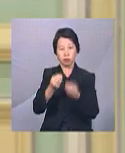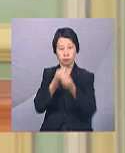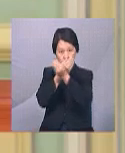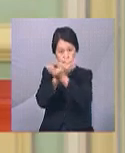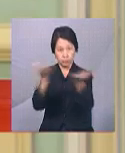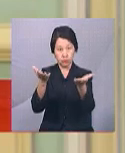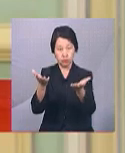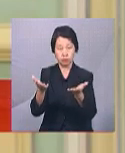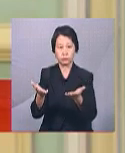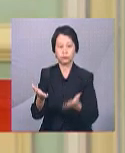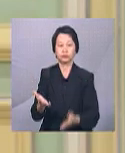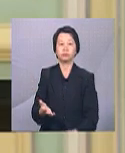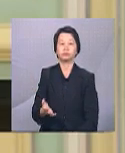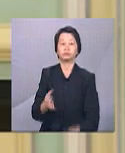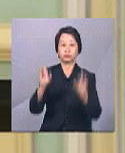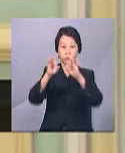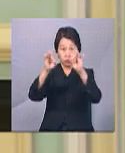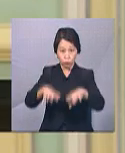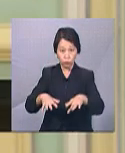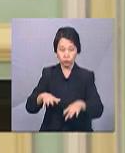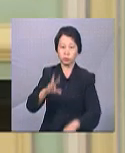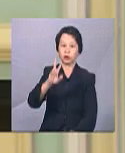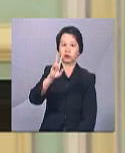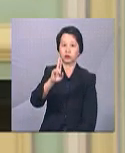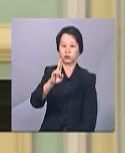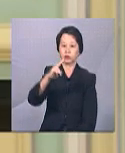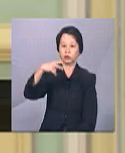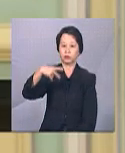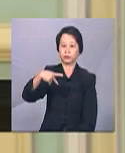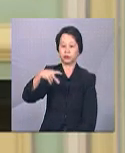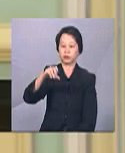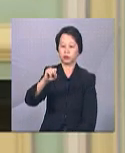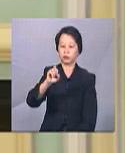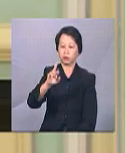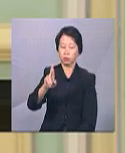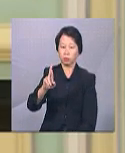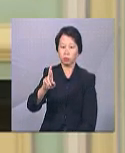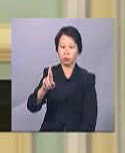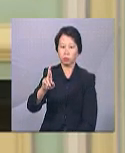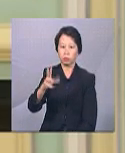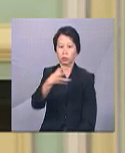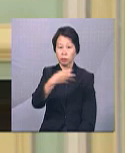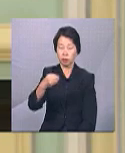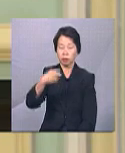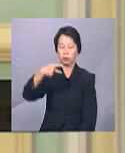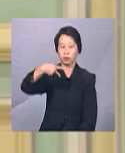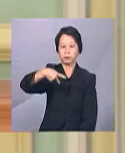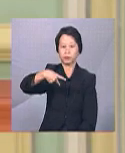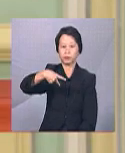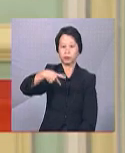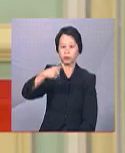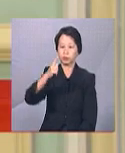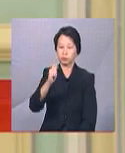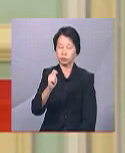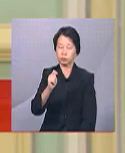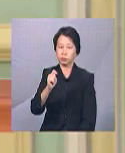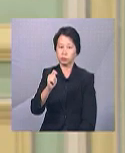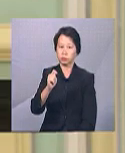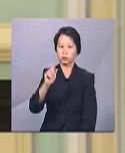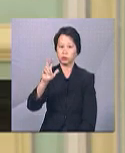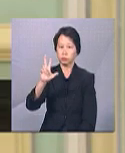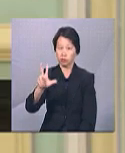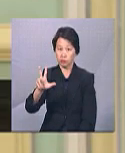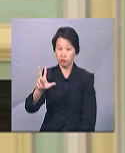bahwa ujian penilaian sekolah rendah yups ART dan pentaksiran tingkatan 3